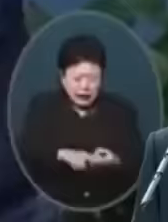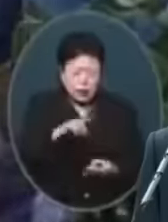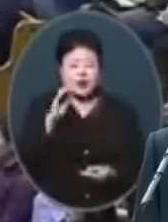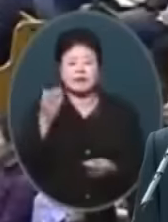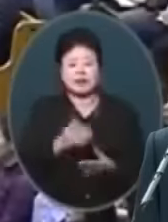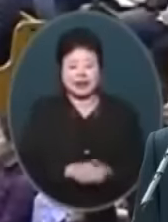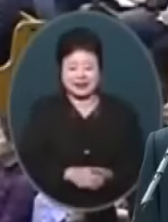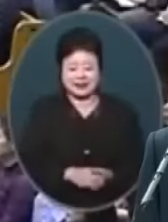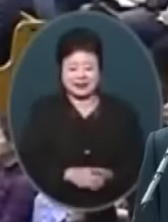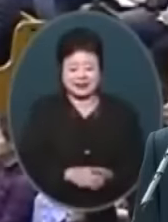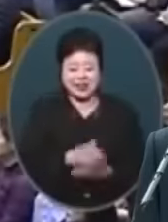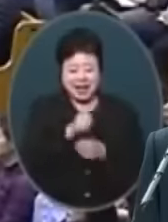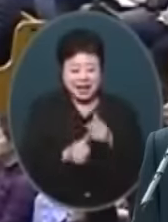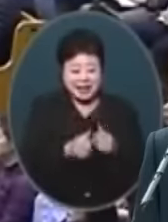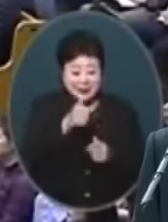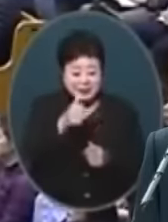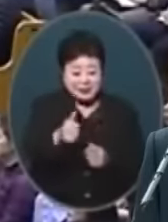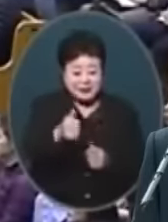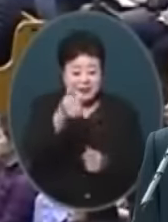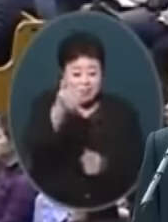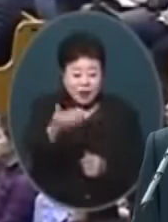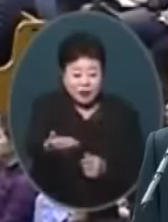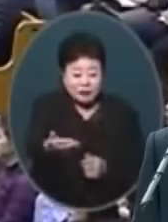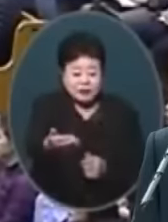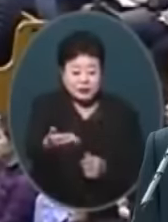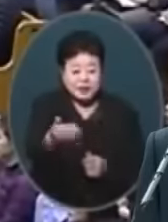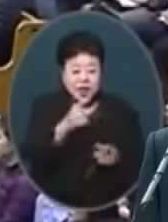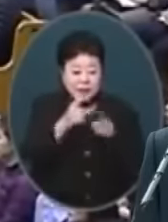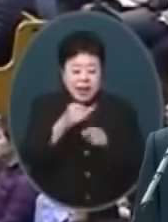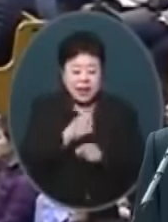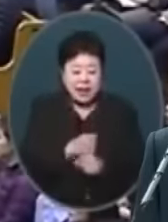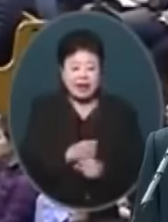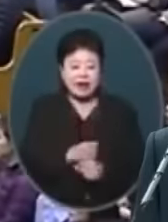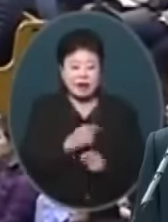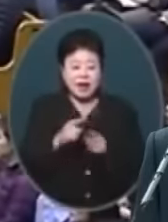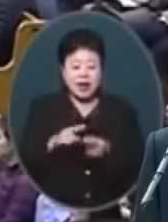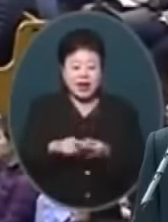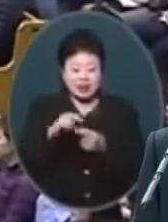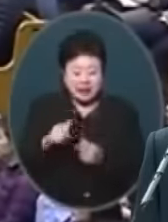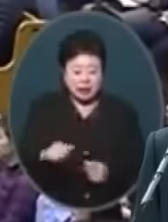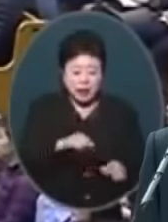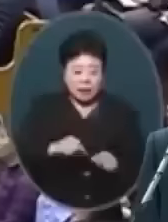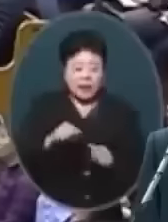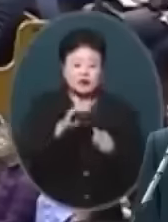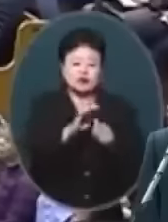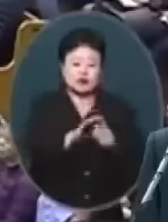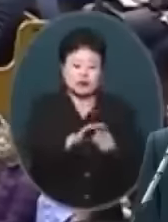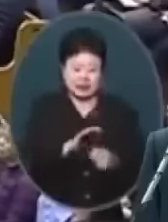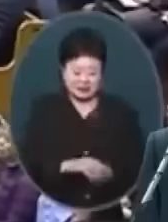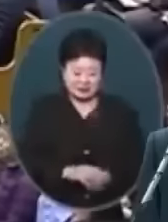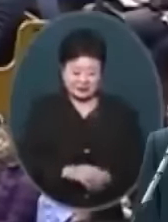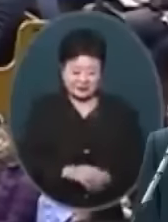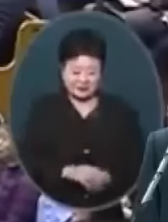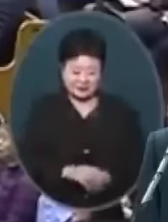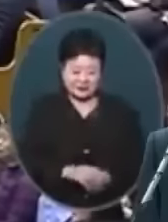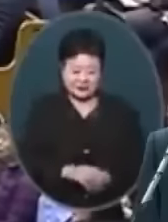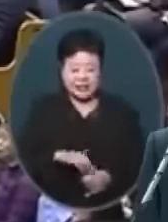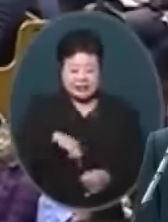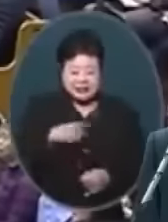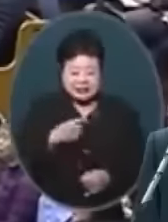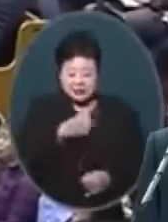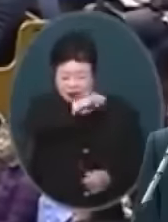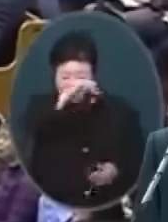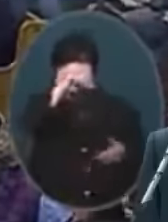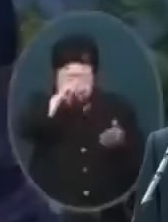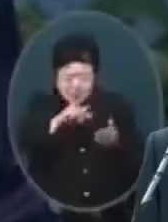것입니다. 하나님은 여러분이 말을 해야 그 말을 따라 역사하는 것이면 여러분 스스로